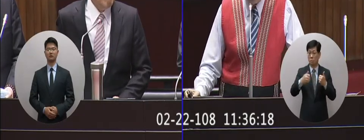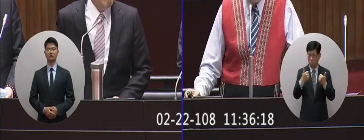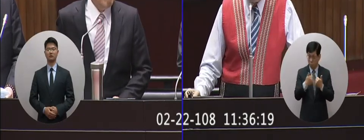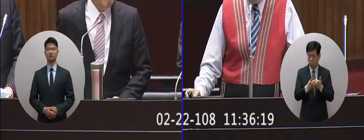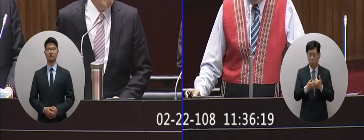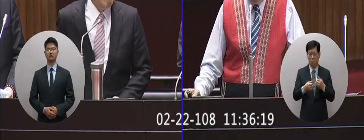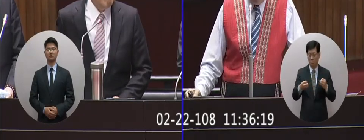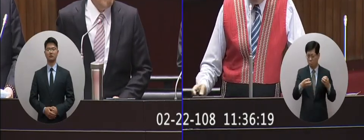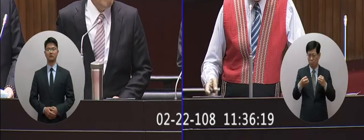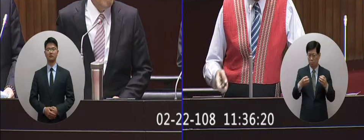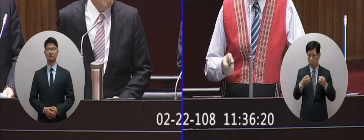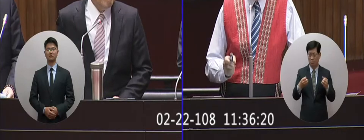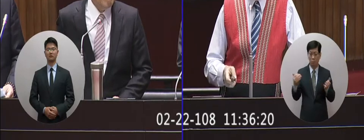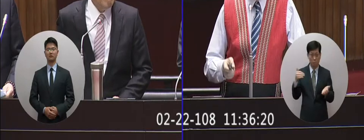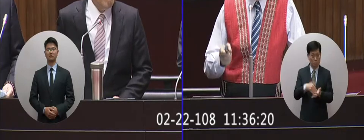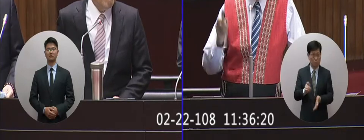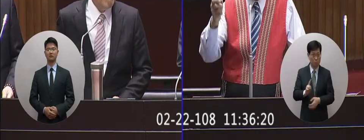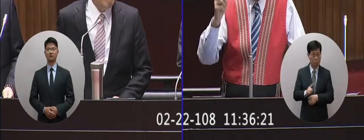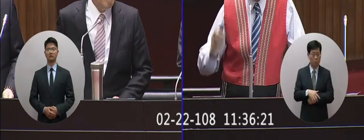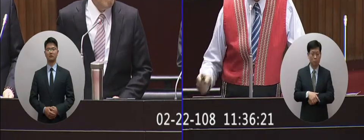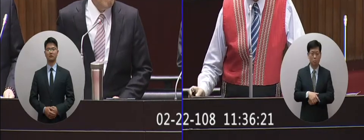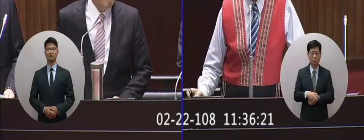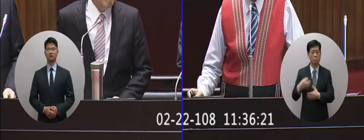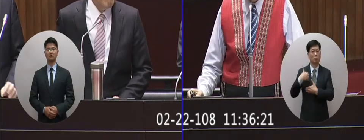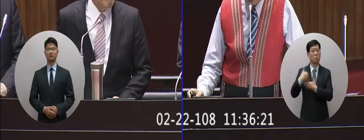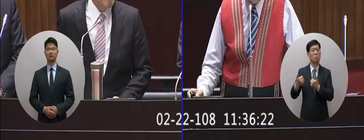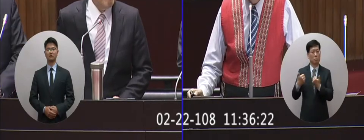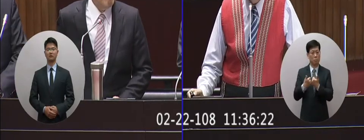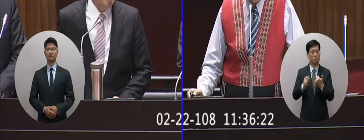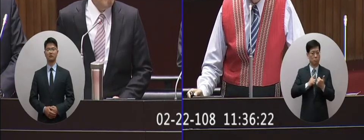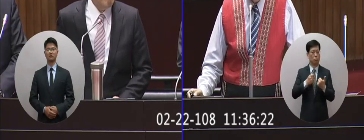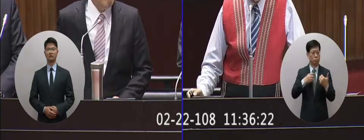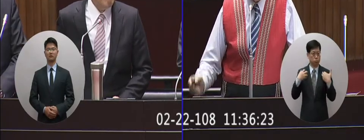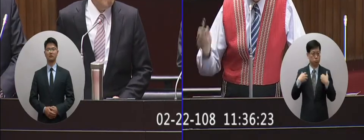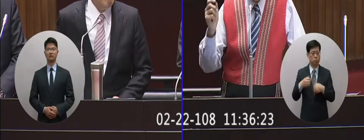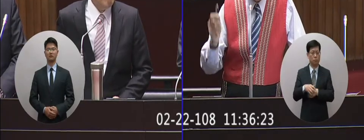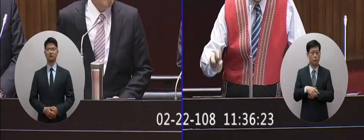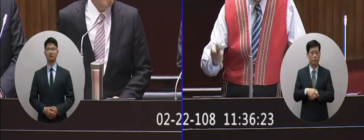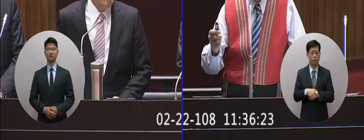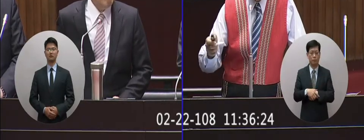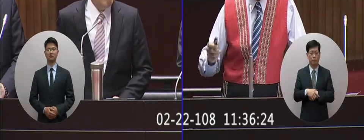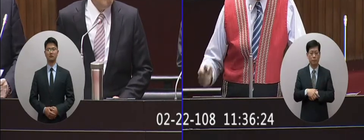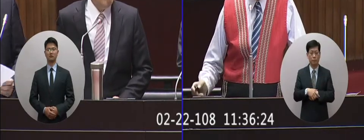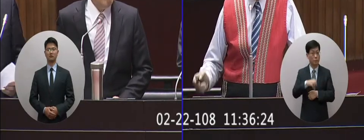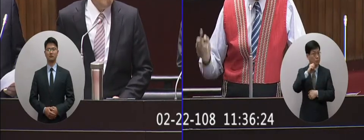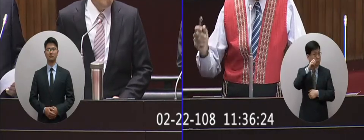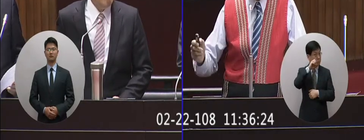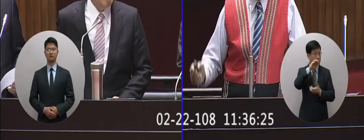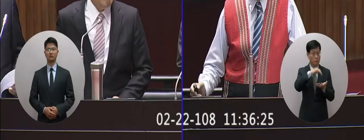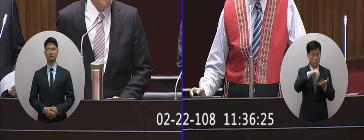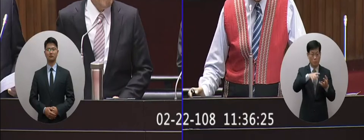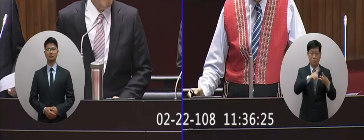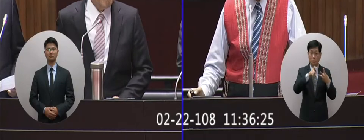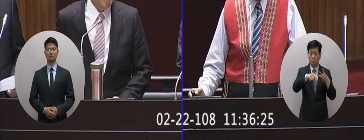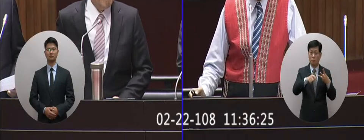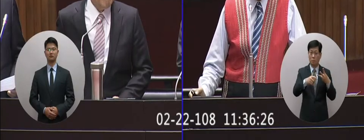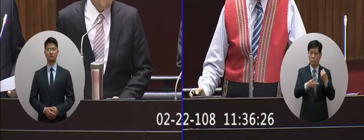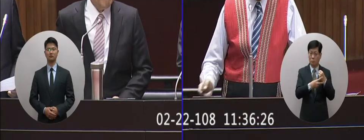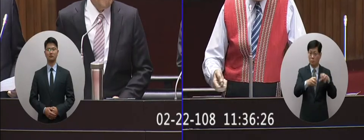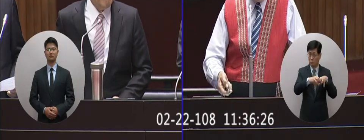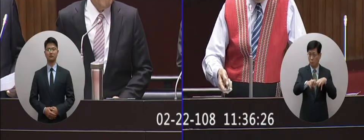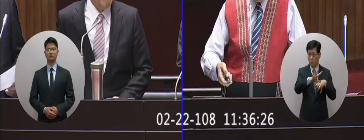的结果，啊，退伍会有责任，农民医院、义理分院有责